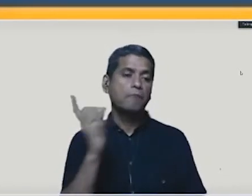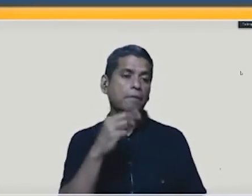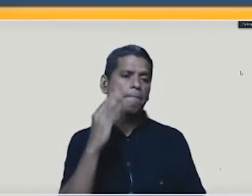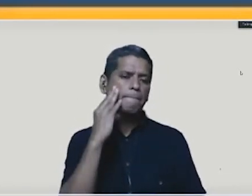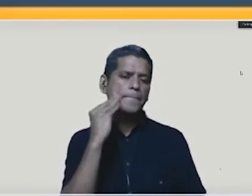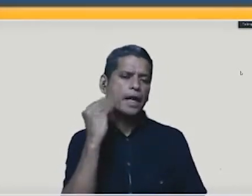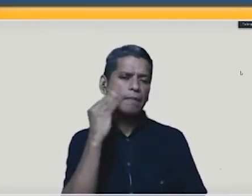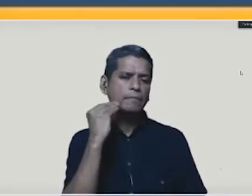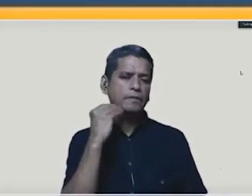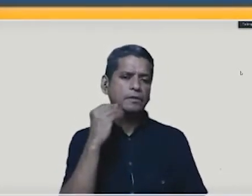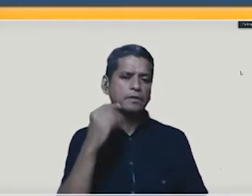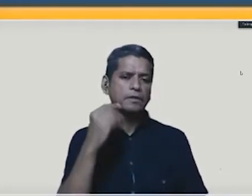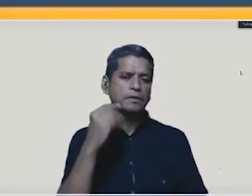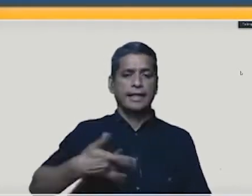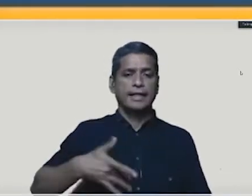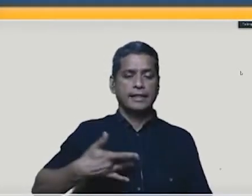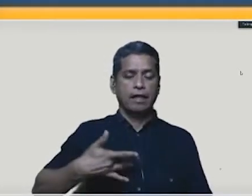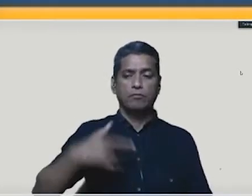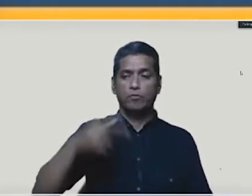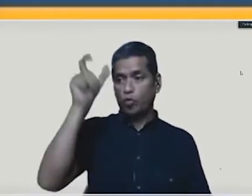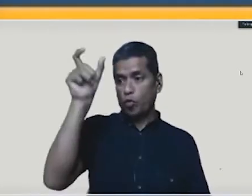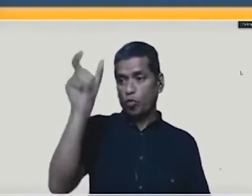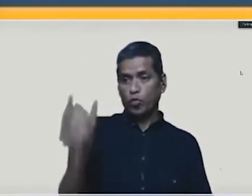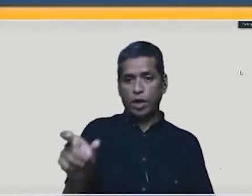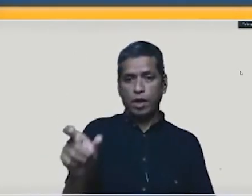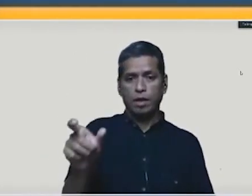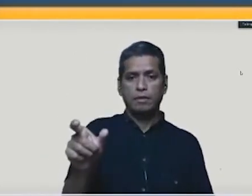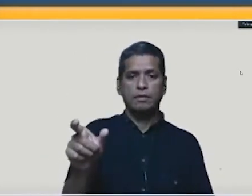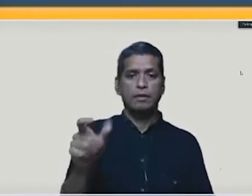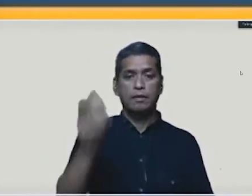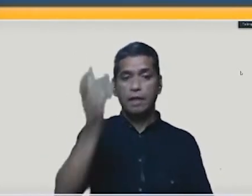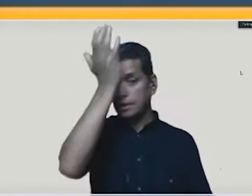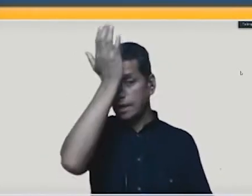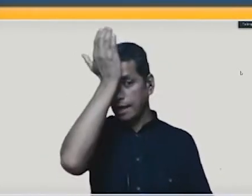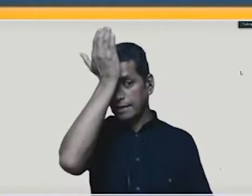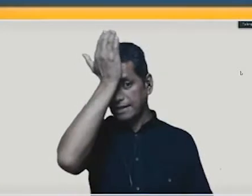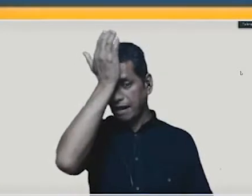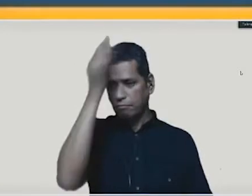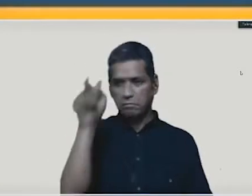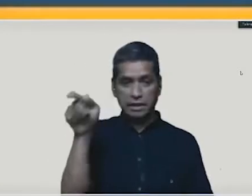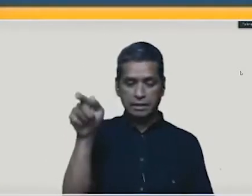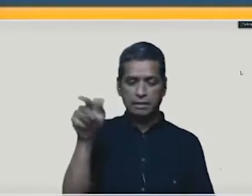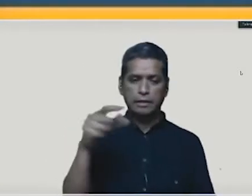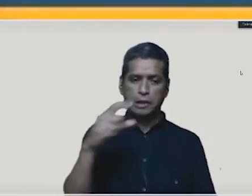dirasakan oleh seorang raja oleh seorang raja